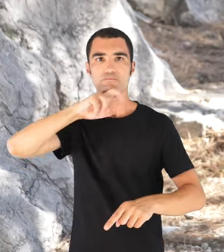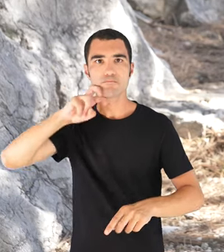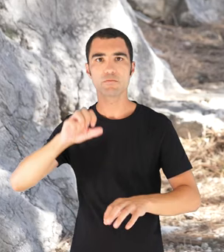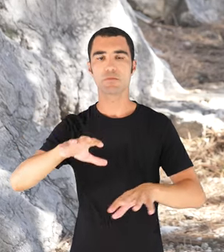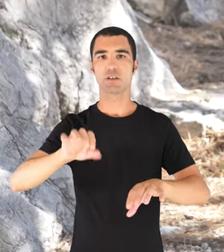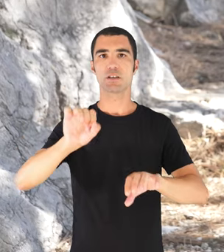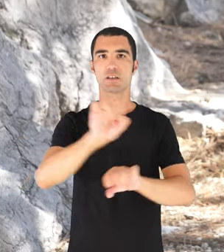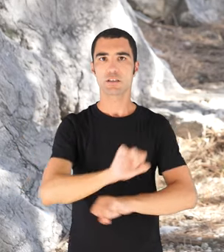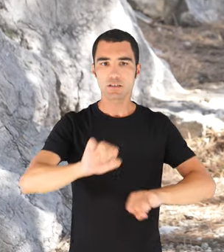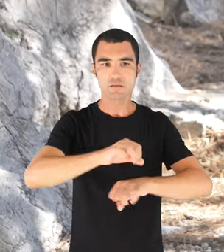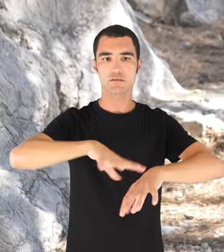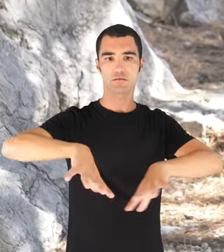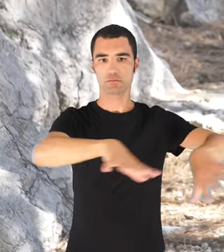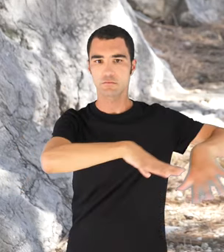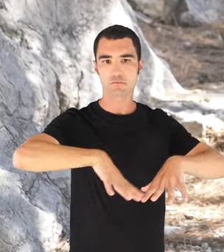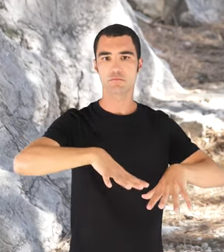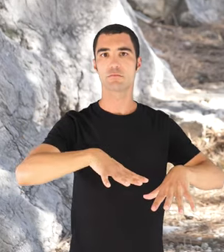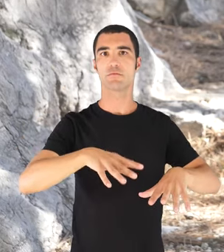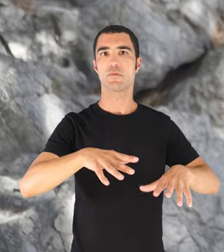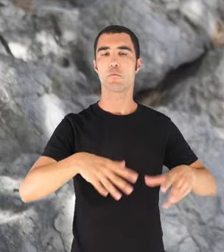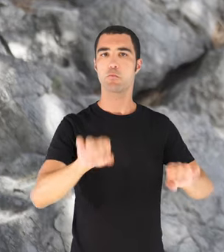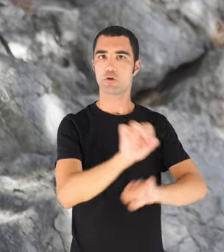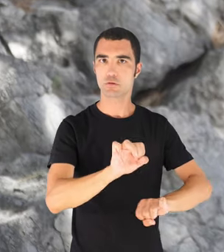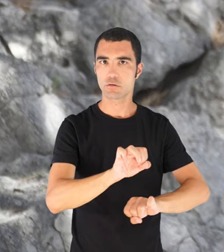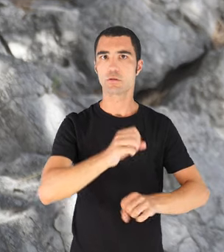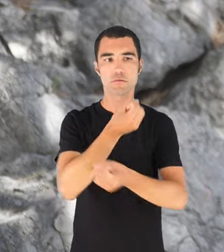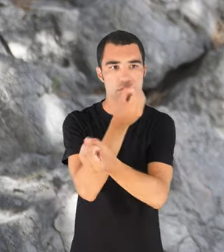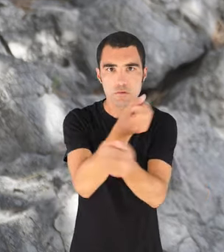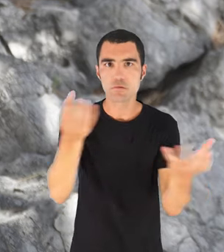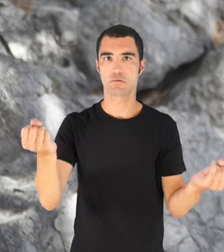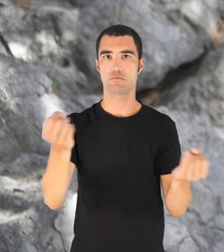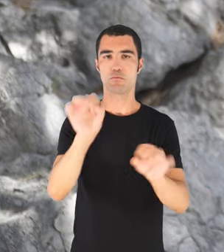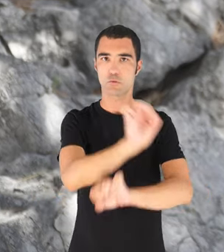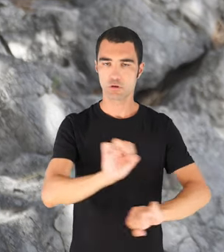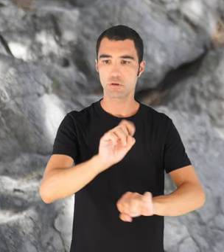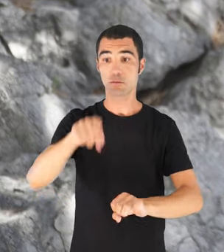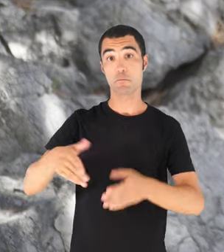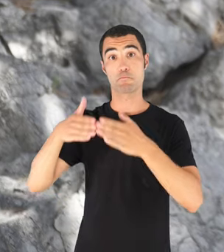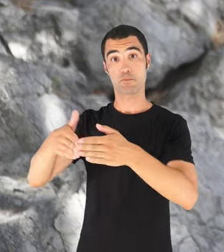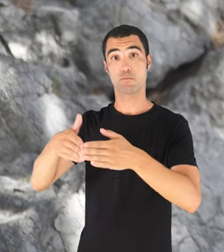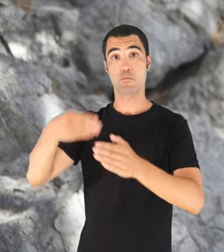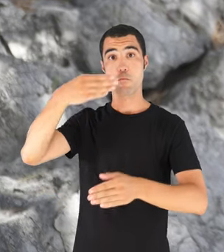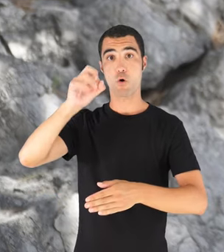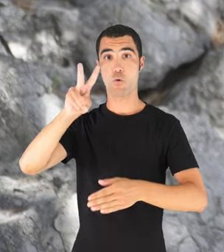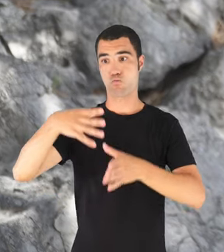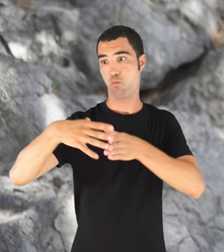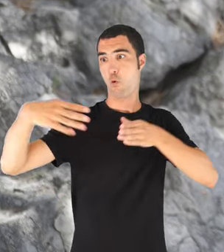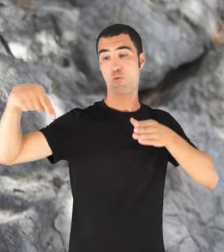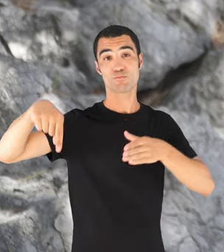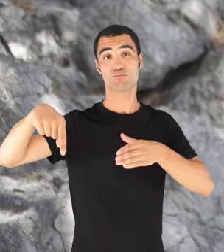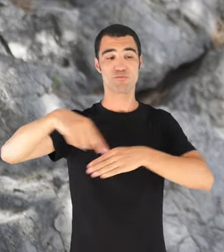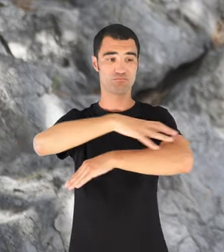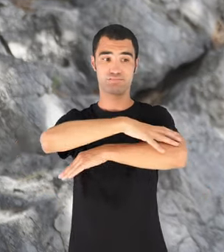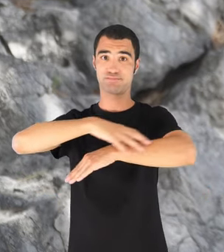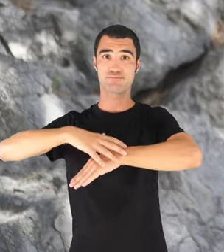reserva, de protecció, de divulgació. Sí que és vera que la pesca de bou no és una pesca